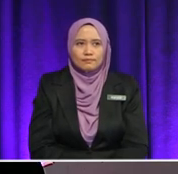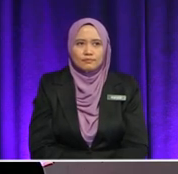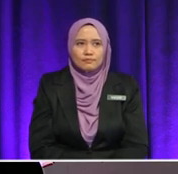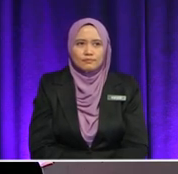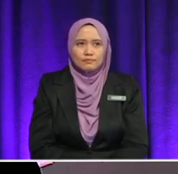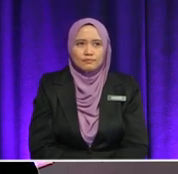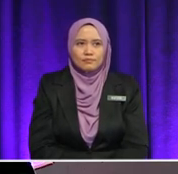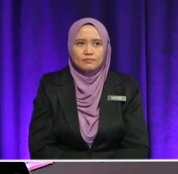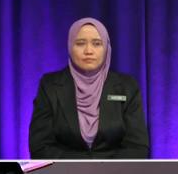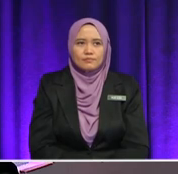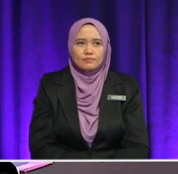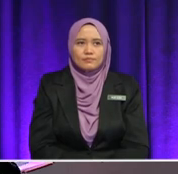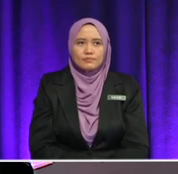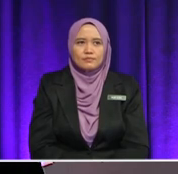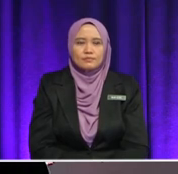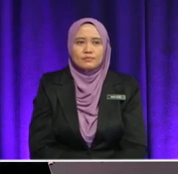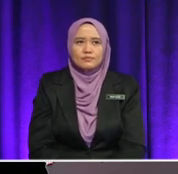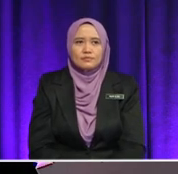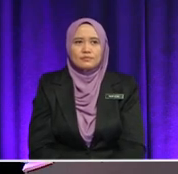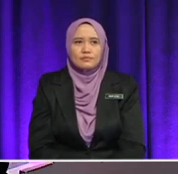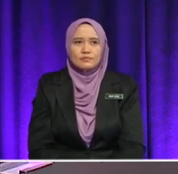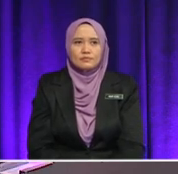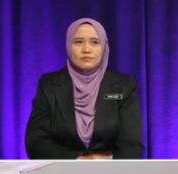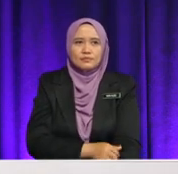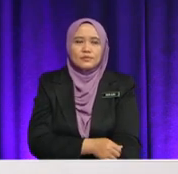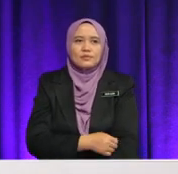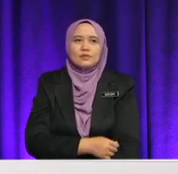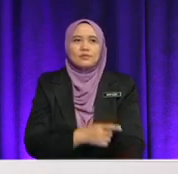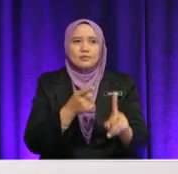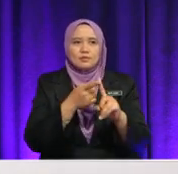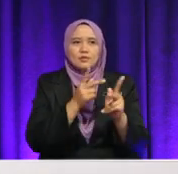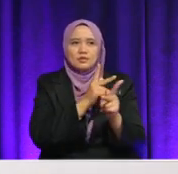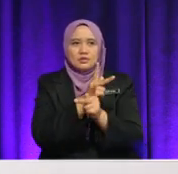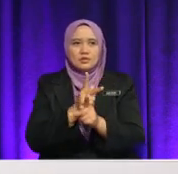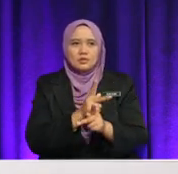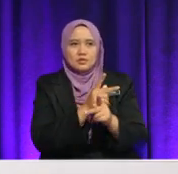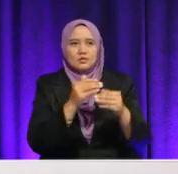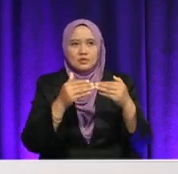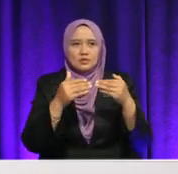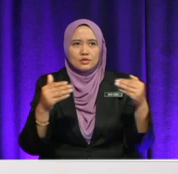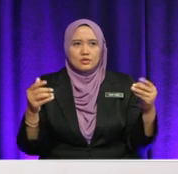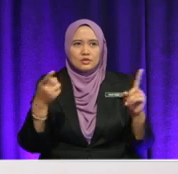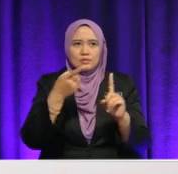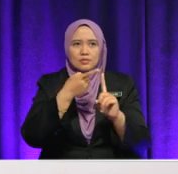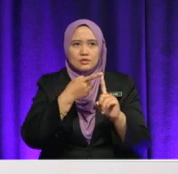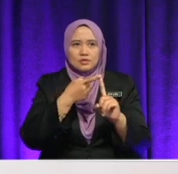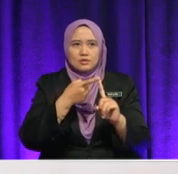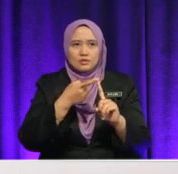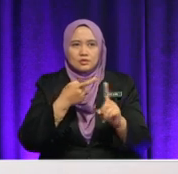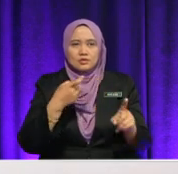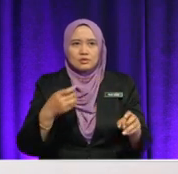adalah gabungan daripada tiga cadangan sayur pertama menjaga Sumpah dan kedua hubungan dua hal